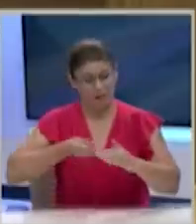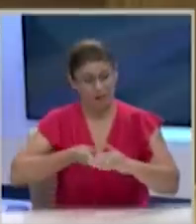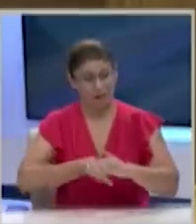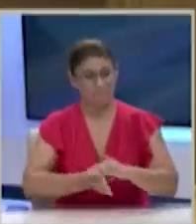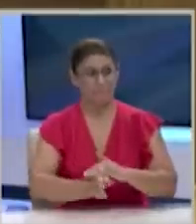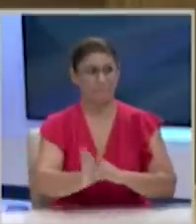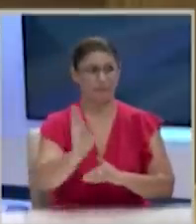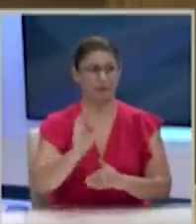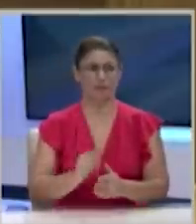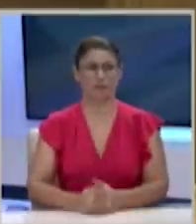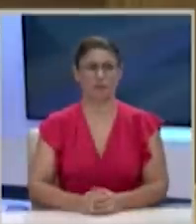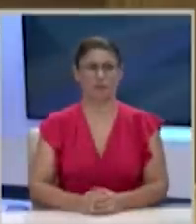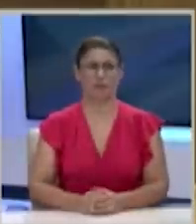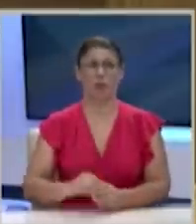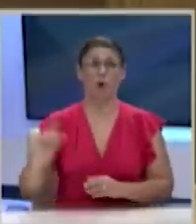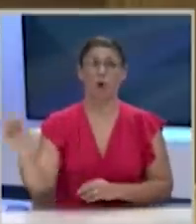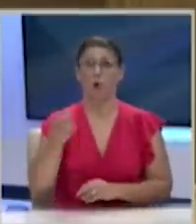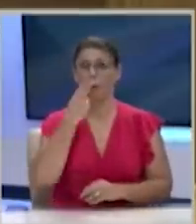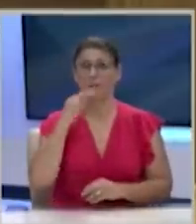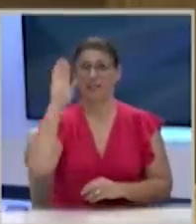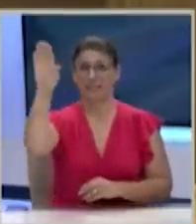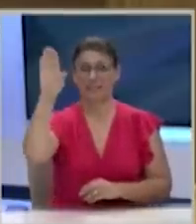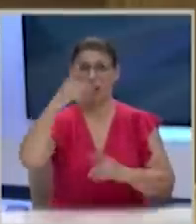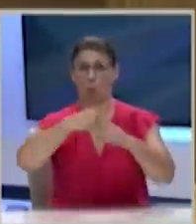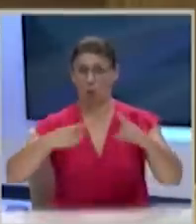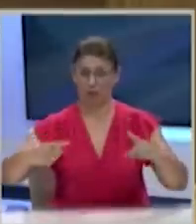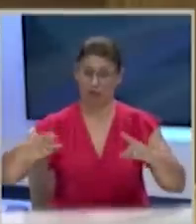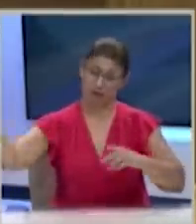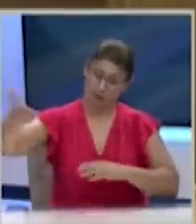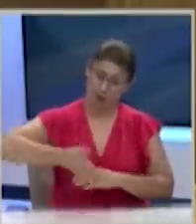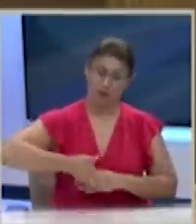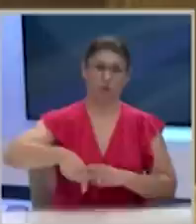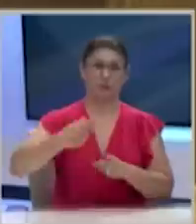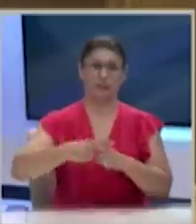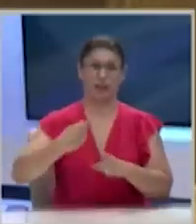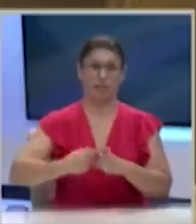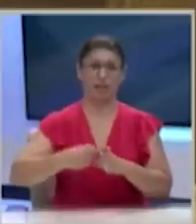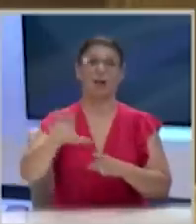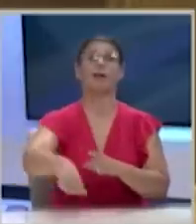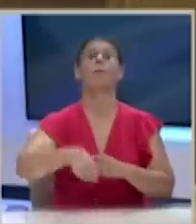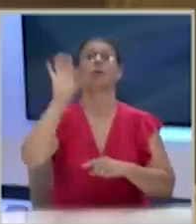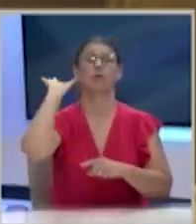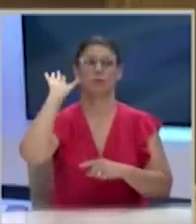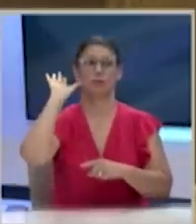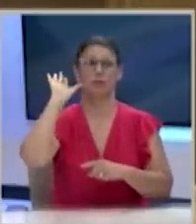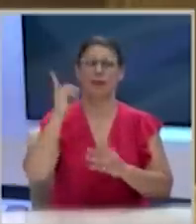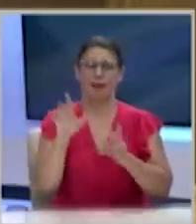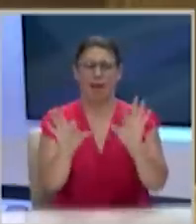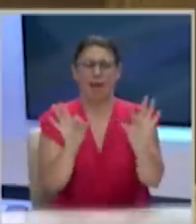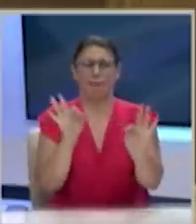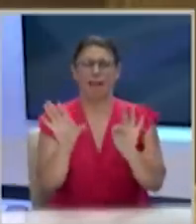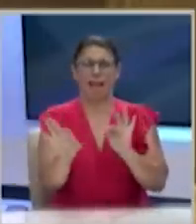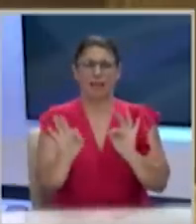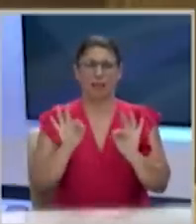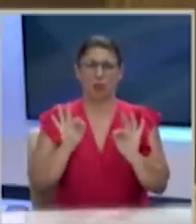μέσα όλα τα φασισταριά χούλιγκαν και να μην τους πιάνετε, αλλά η επιλεκτικότητά